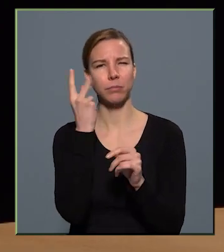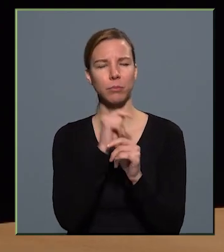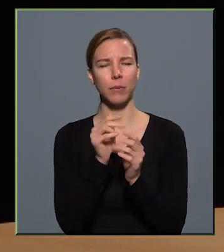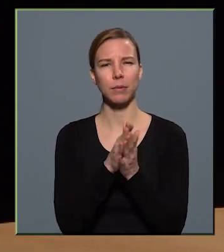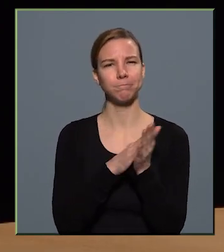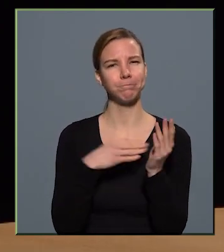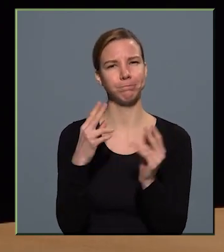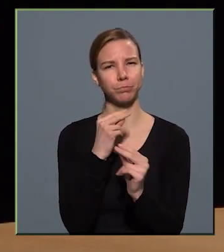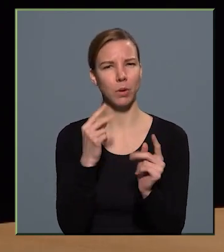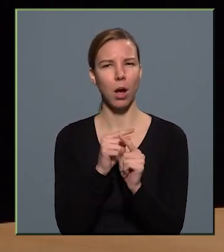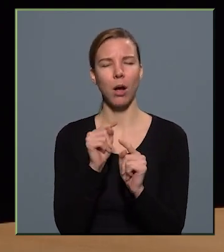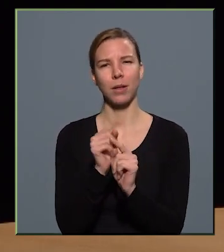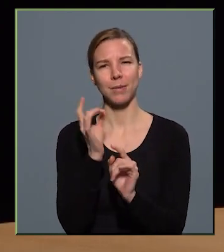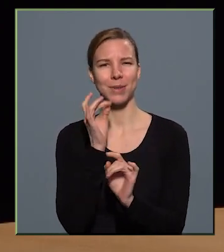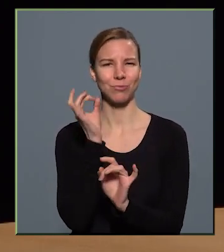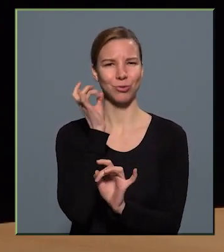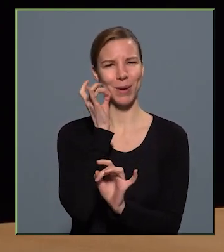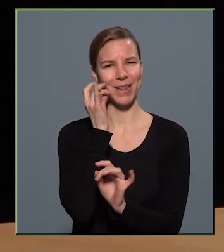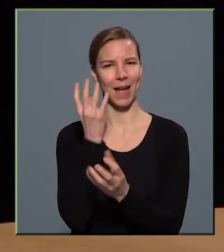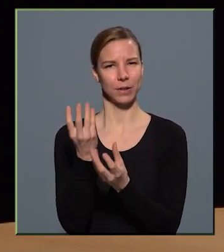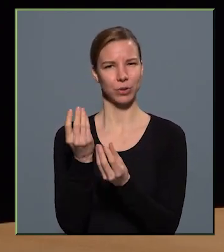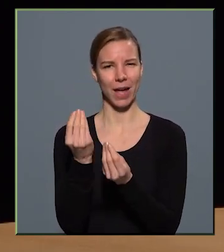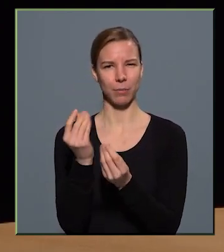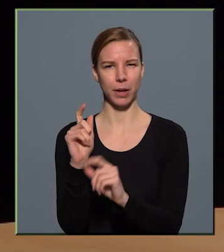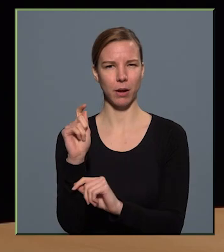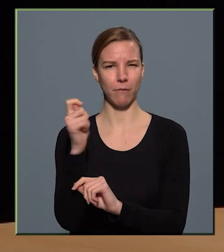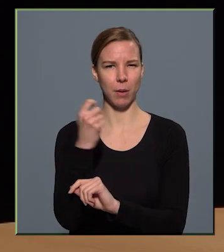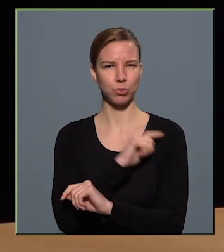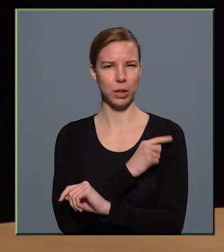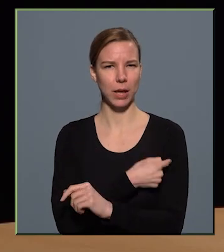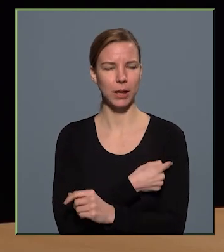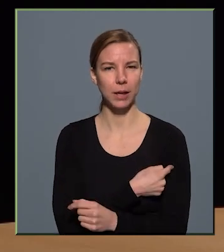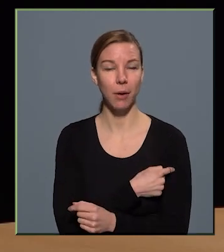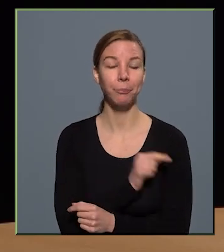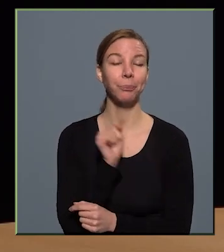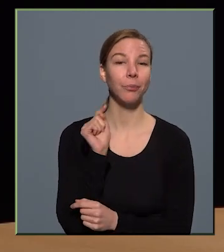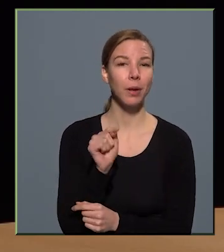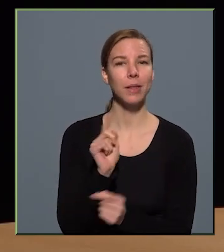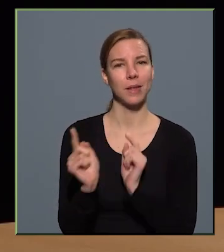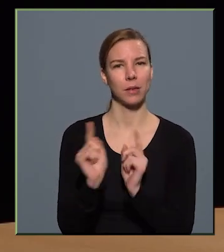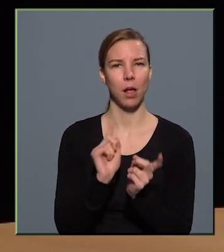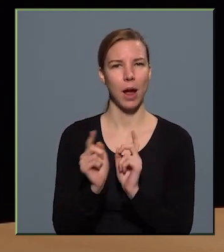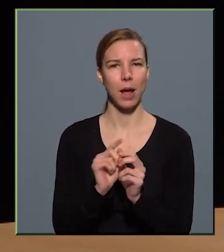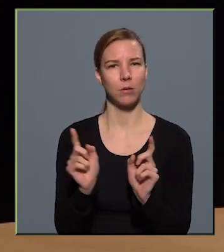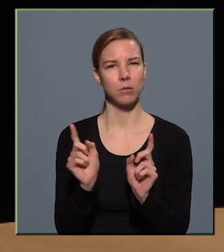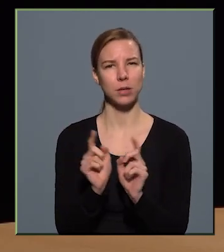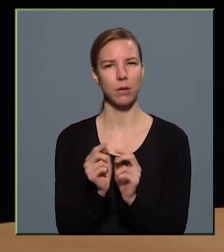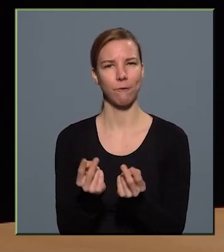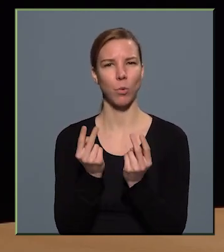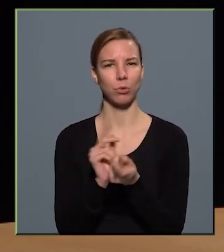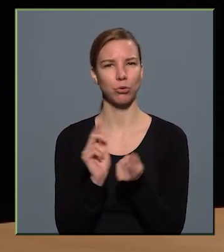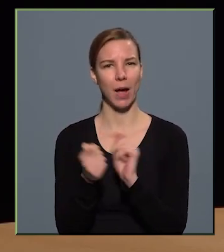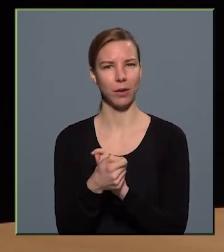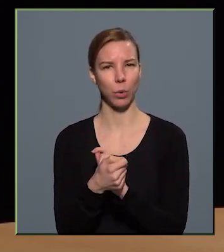villamosenergia mégiscsak egy speciális termék, erről lehet, hogy még egy picit fogunk még beszélni. Ez volt talán az a nagyon fontos